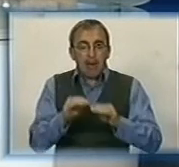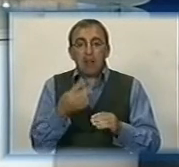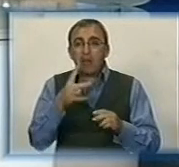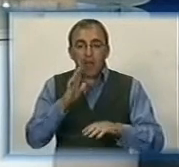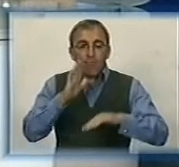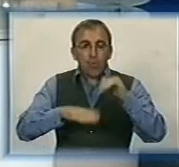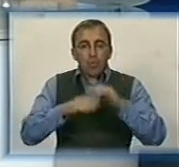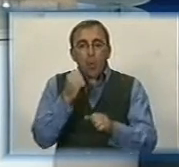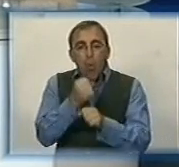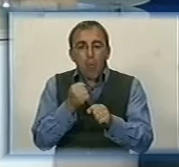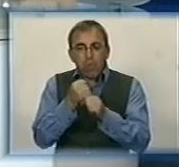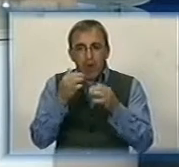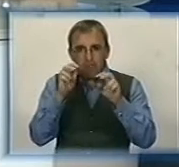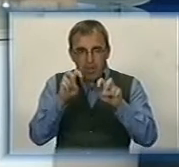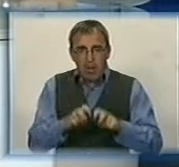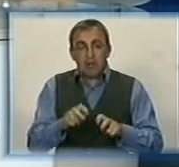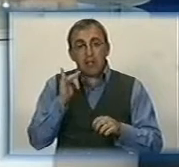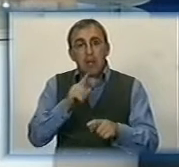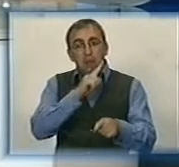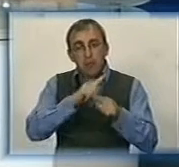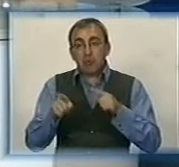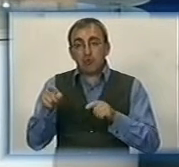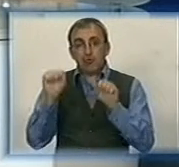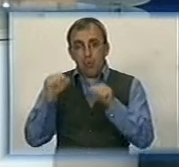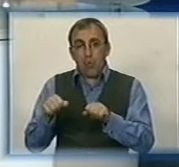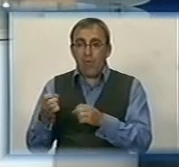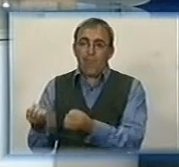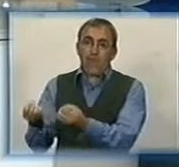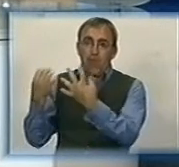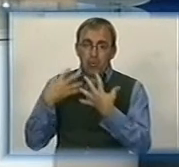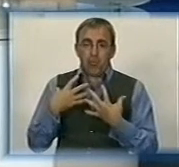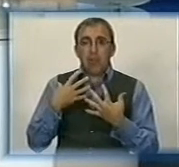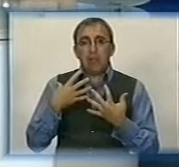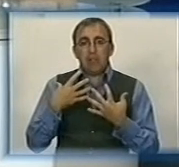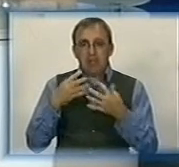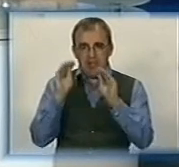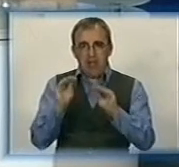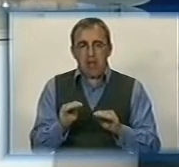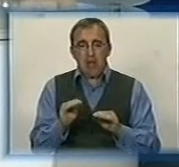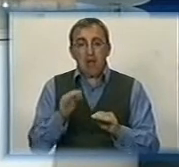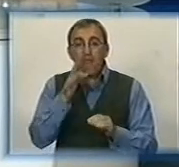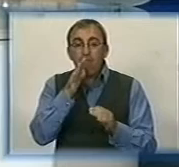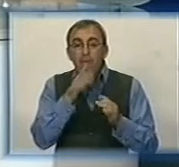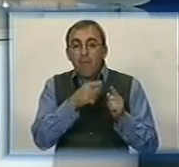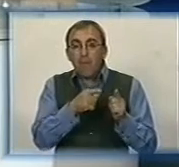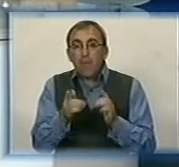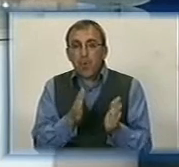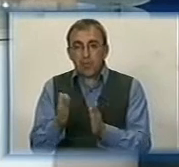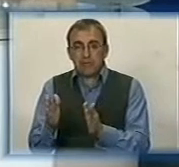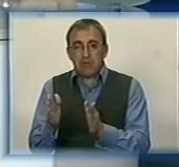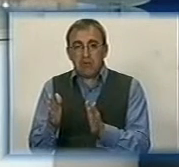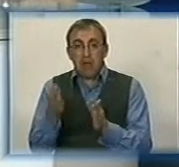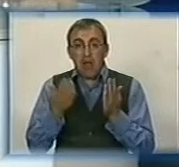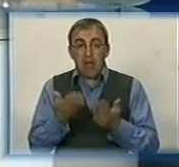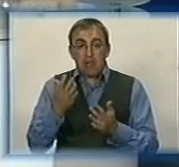вручную будет обрабатывать, и быстрее они смогут нам выгружать данные. То есть это просто процесс времени, то, что я говорил, что если